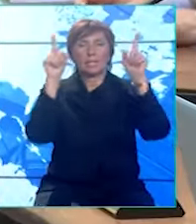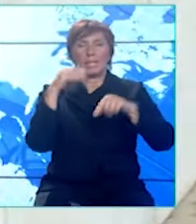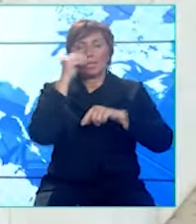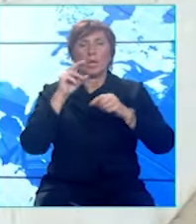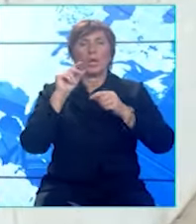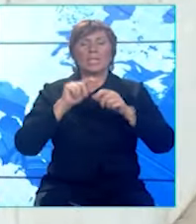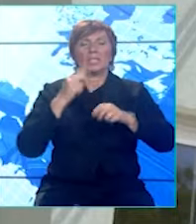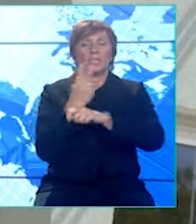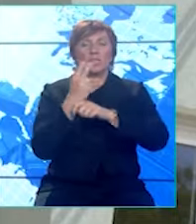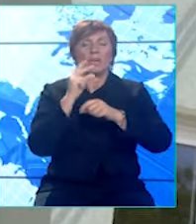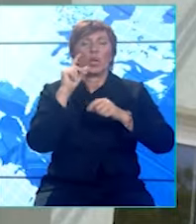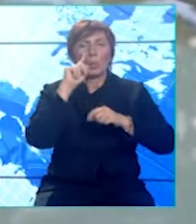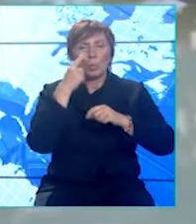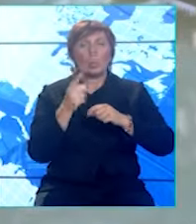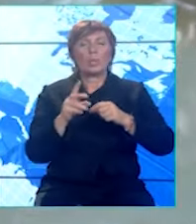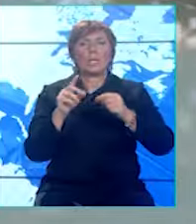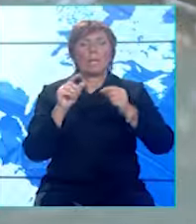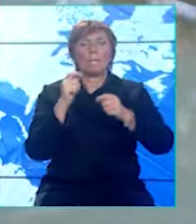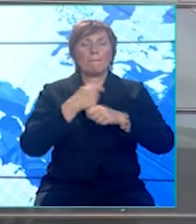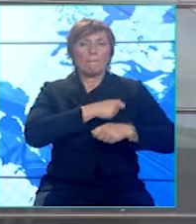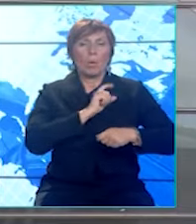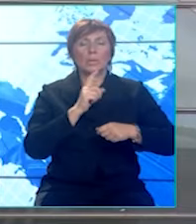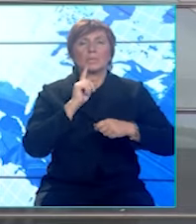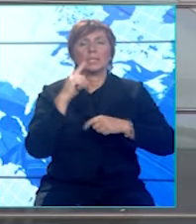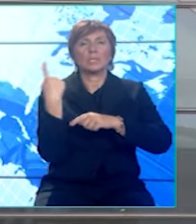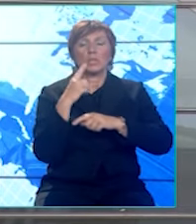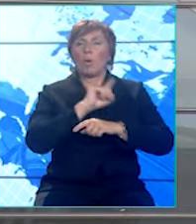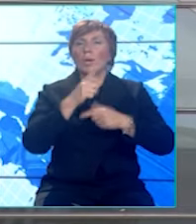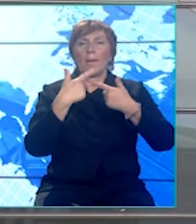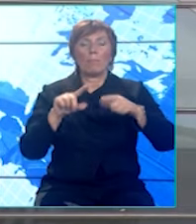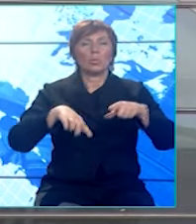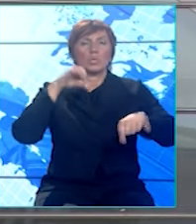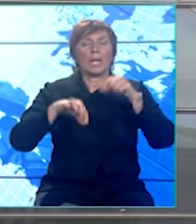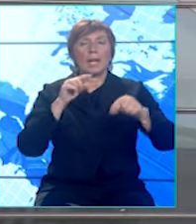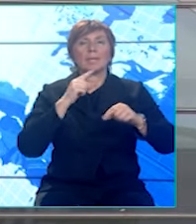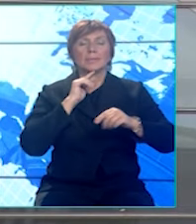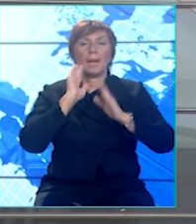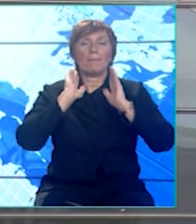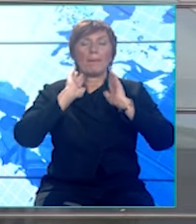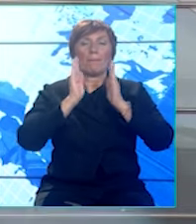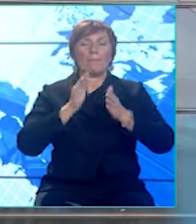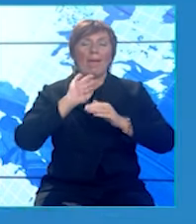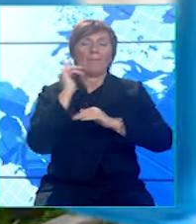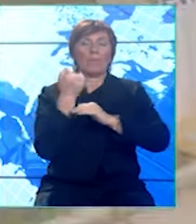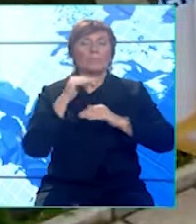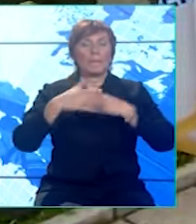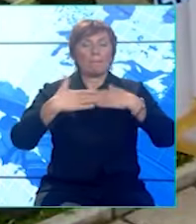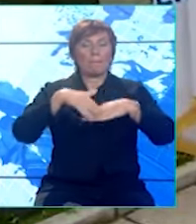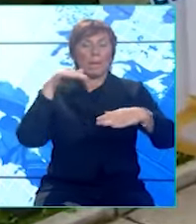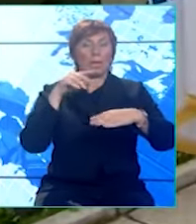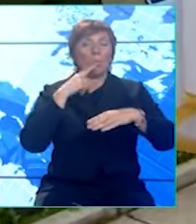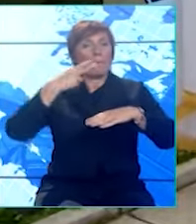državljanima Rumunije, Poljske i Slovenije u našoj zemlji onemogućili glasanje na izborima za Evropski parlament.